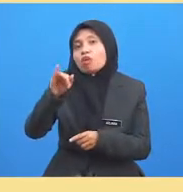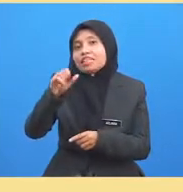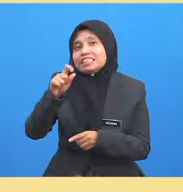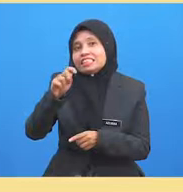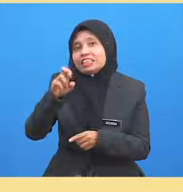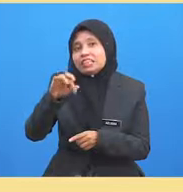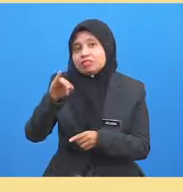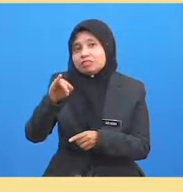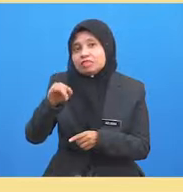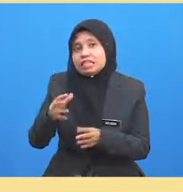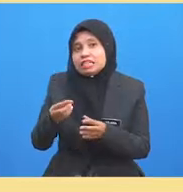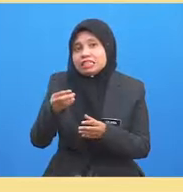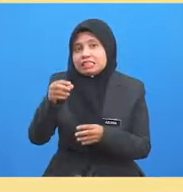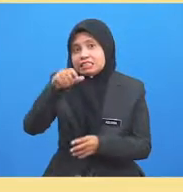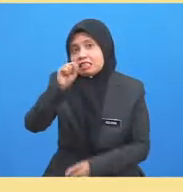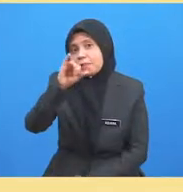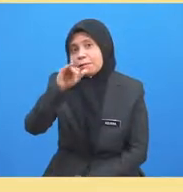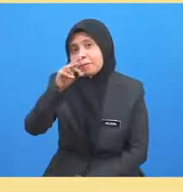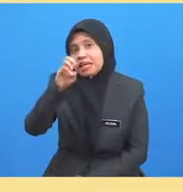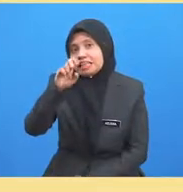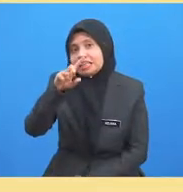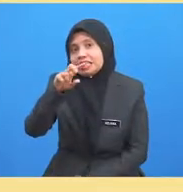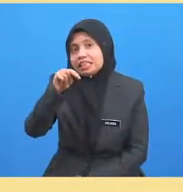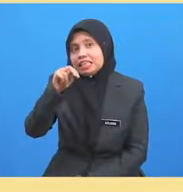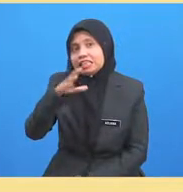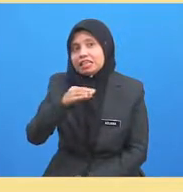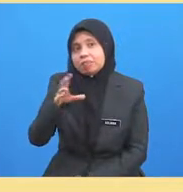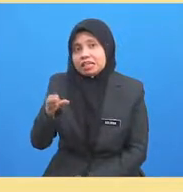pengeras hardener dan PVC sheet.